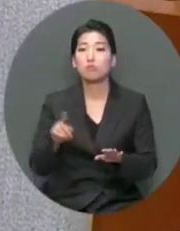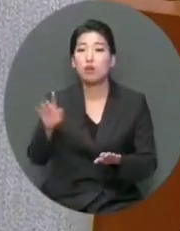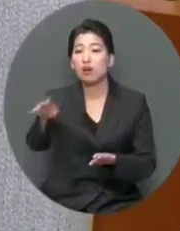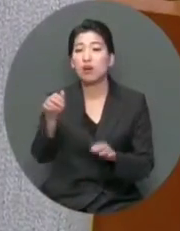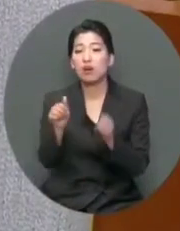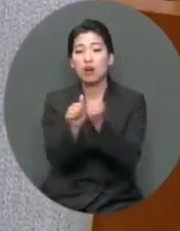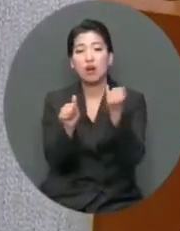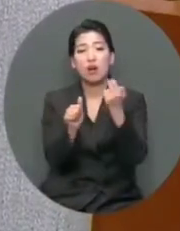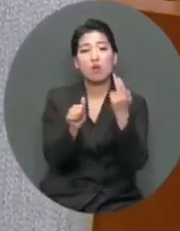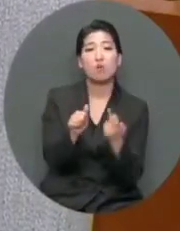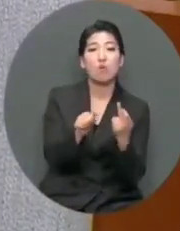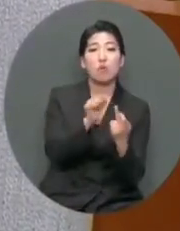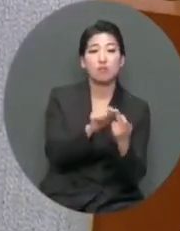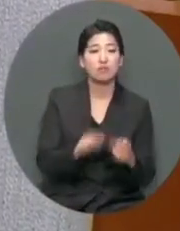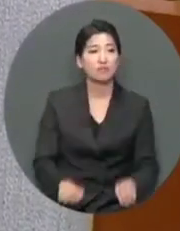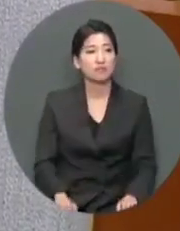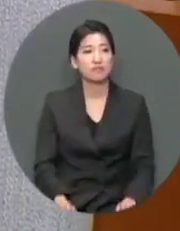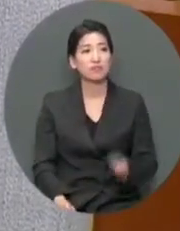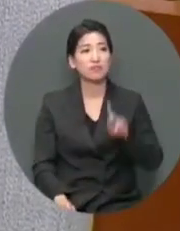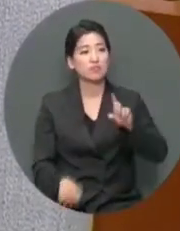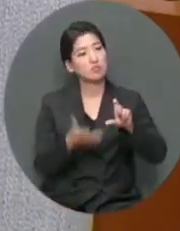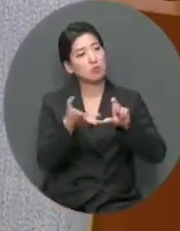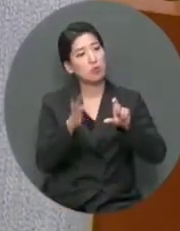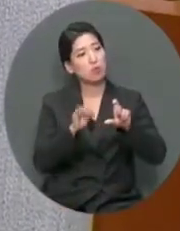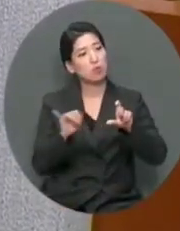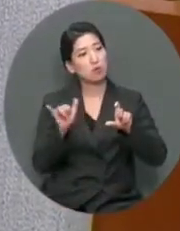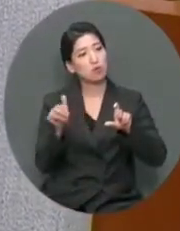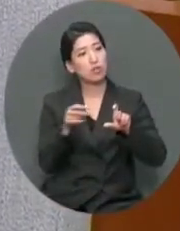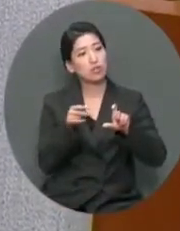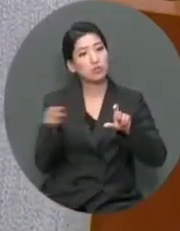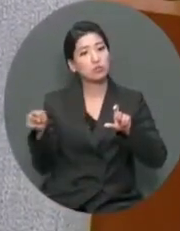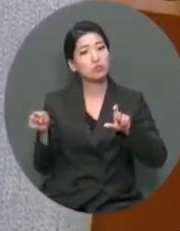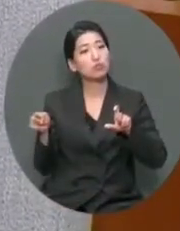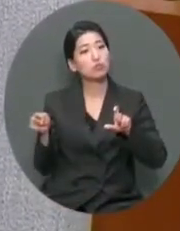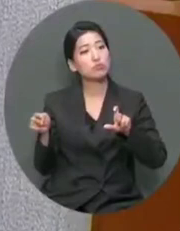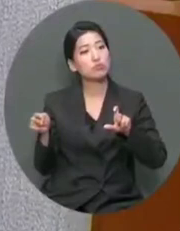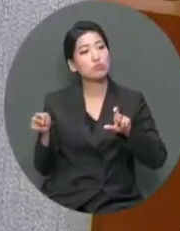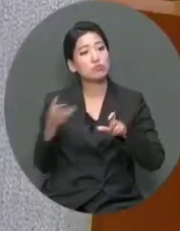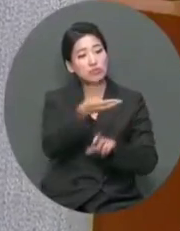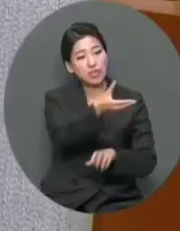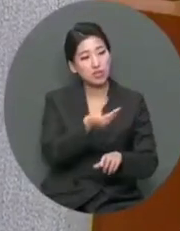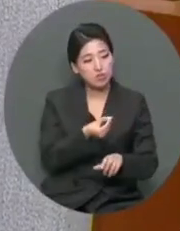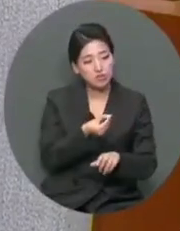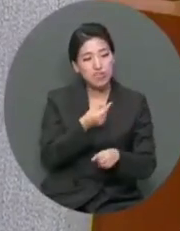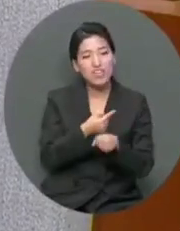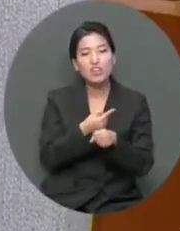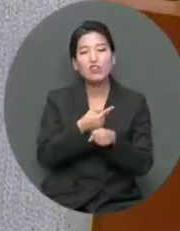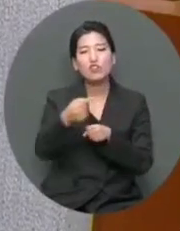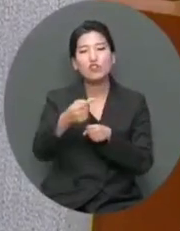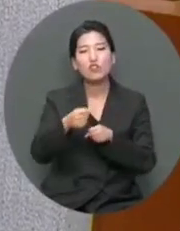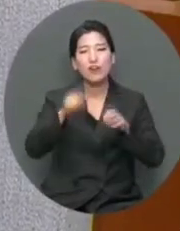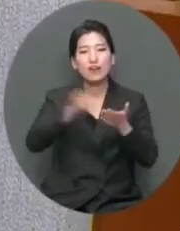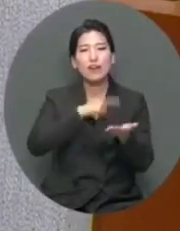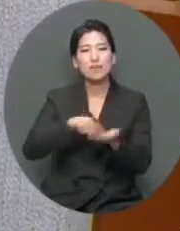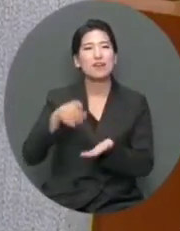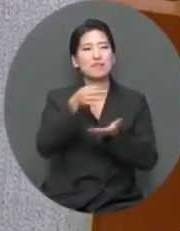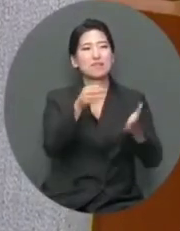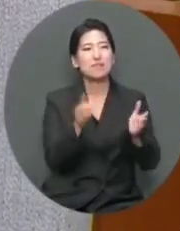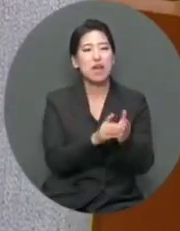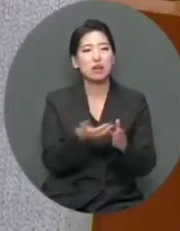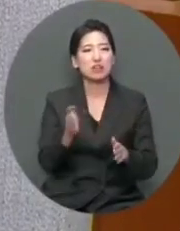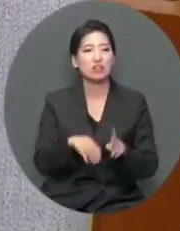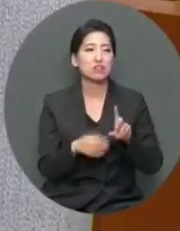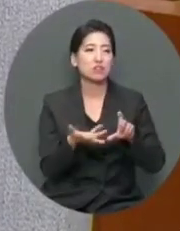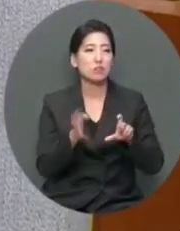15억이라고 정도 되는 엔화대출을 받으셨던 거를 1년 만에 금방 갚았는데 그럼 그 돈은 어디서 났습니까? 물었더니 기억 안 난대요. 15억